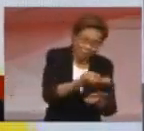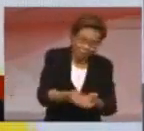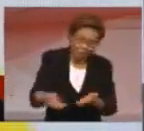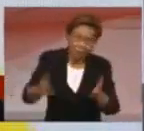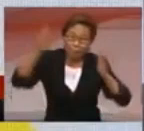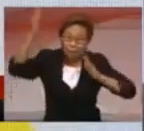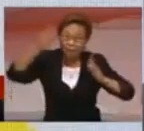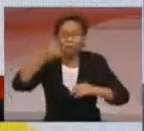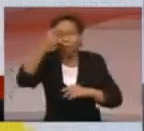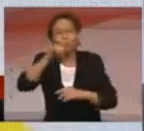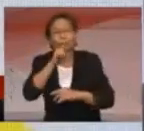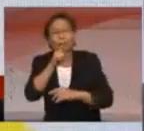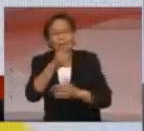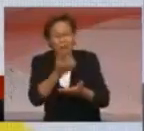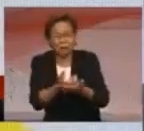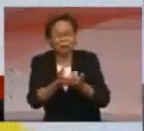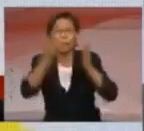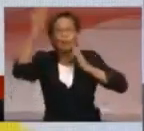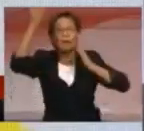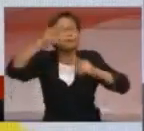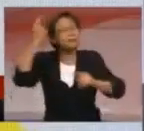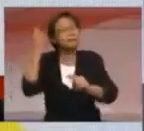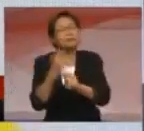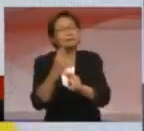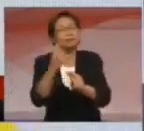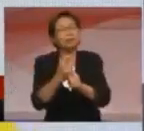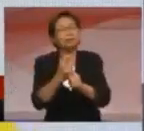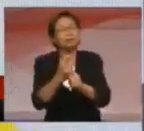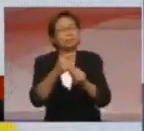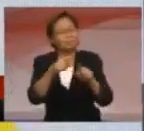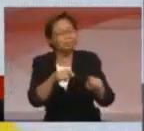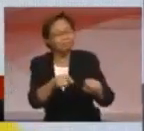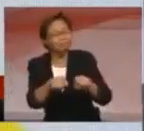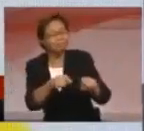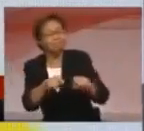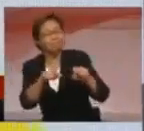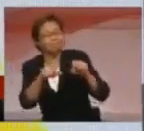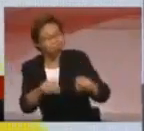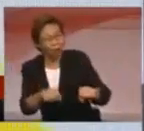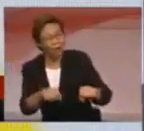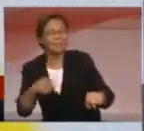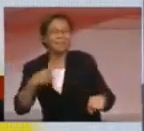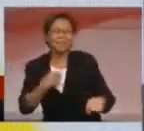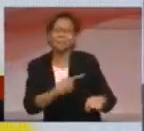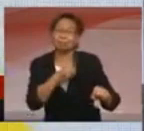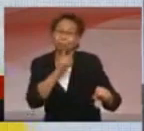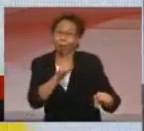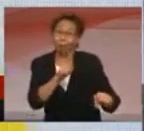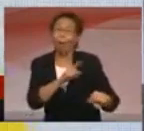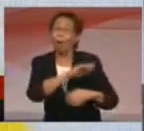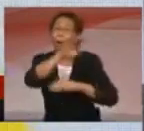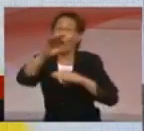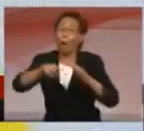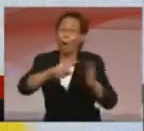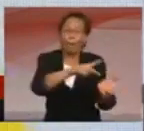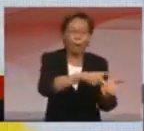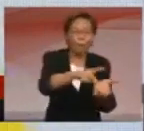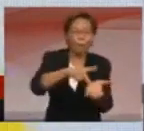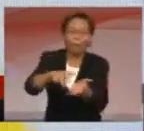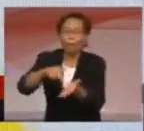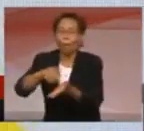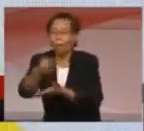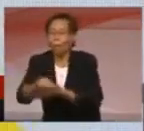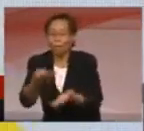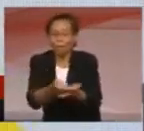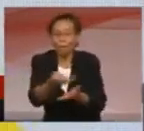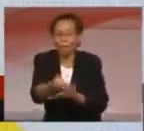membantu memastikan ekonomi negara kita kekal berdaya saing. Dan kita pastikan setiap perbelanjaan adalah